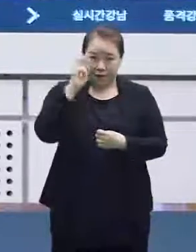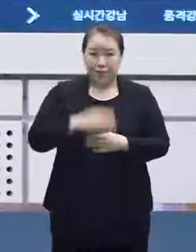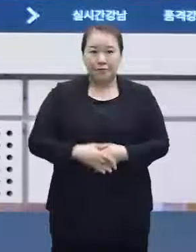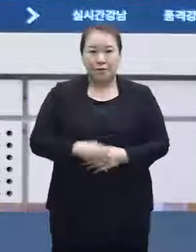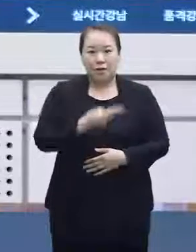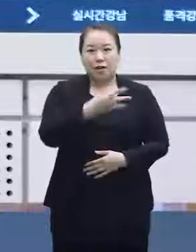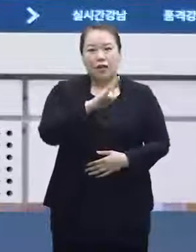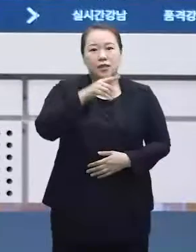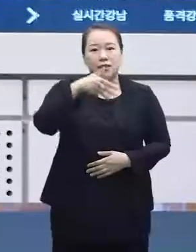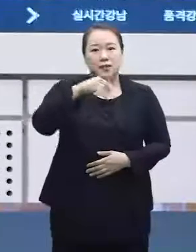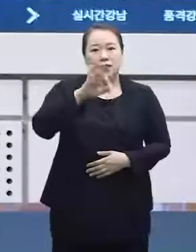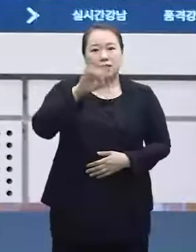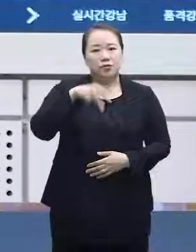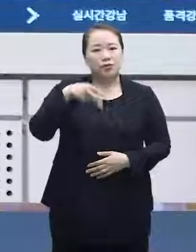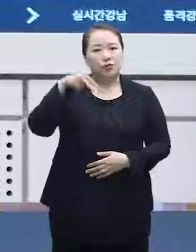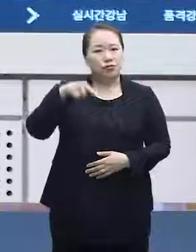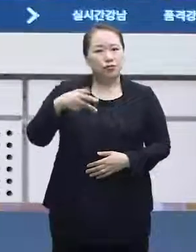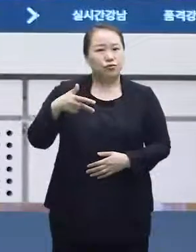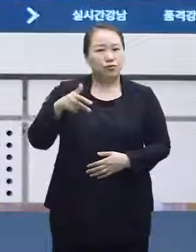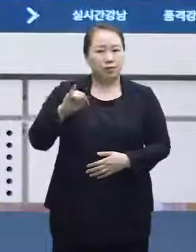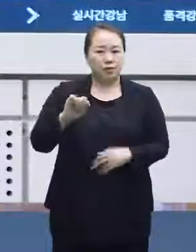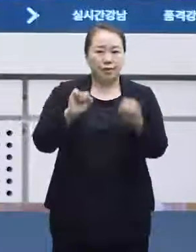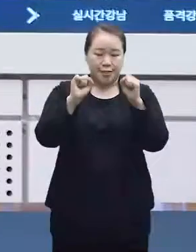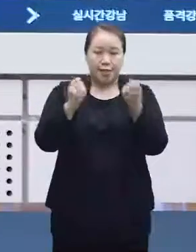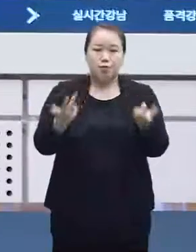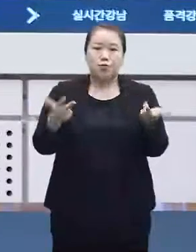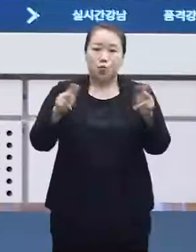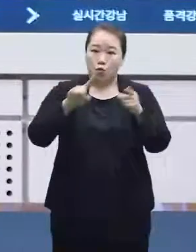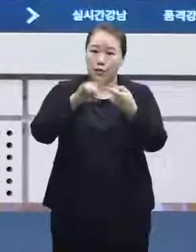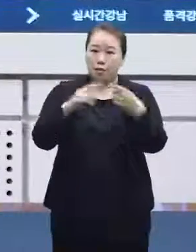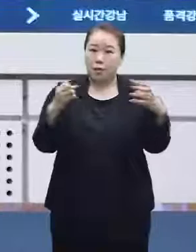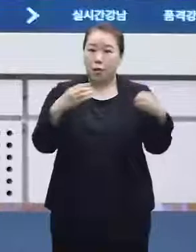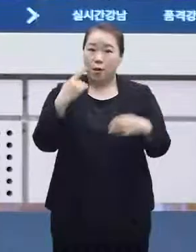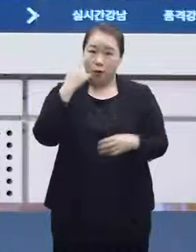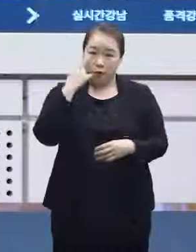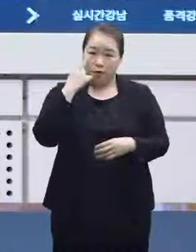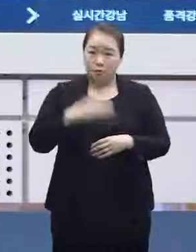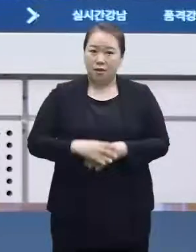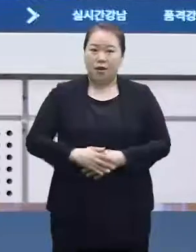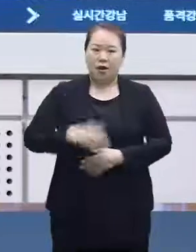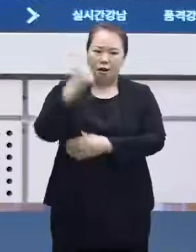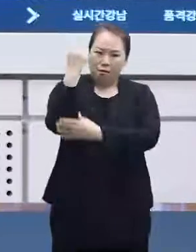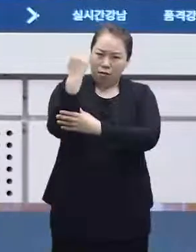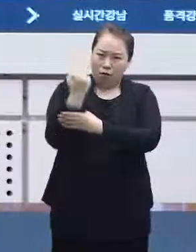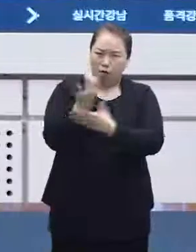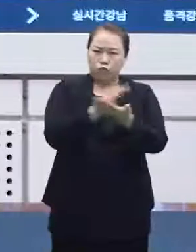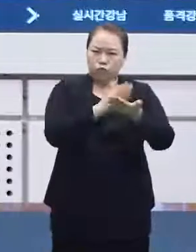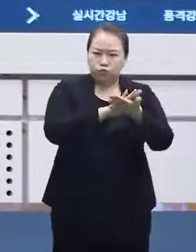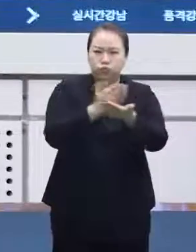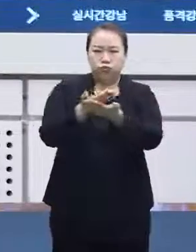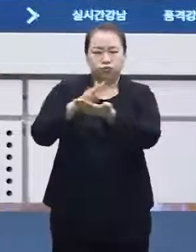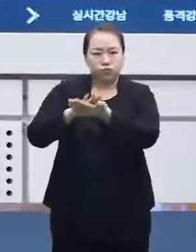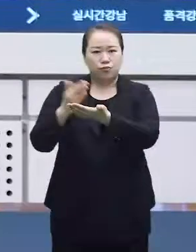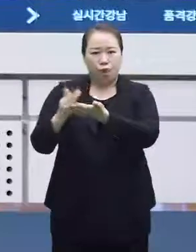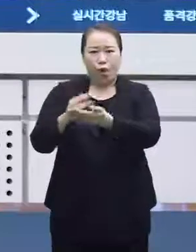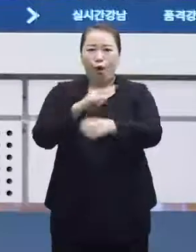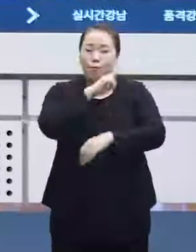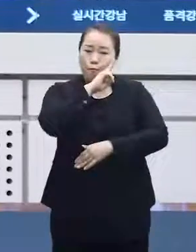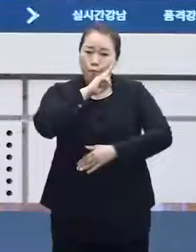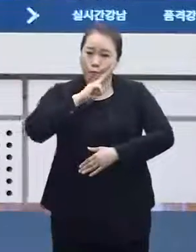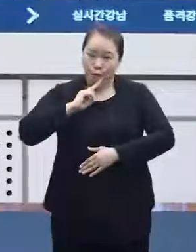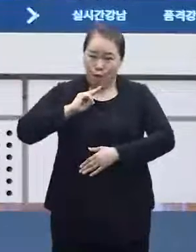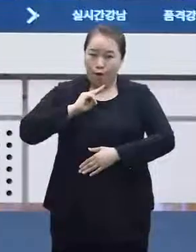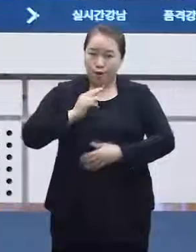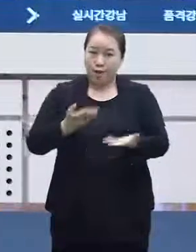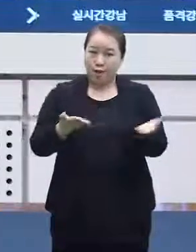먼저 대치 유수지 체육공원에 대해서 짚어보겠습니다. 노후화된 시설을 개보수하고 편의시설도 깔끔하게